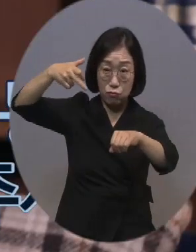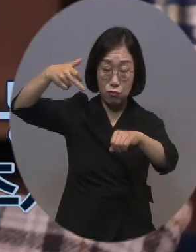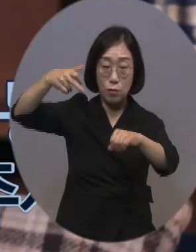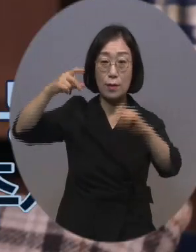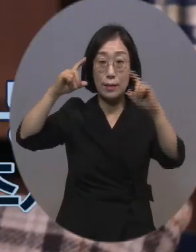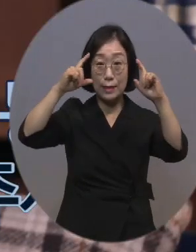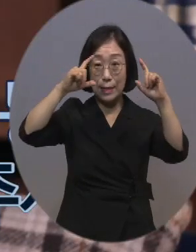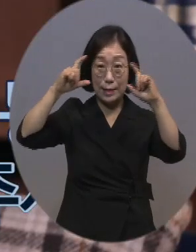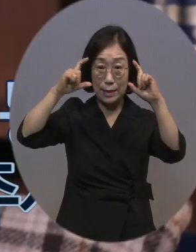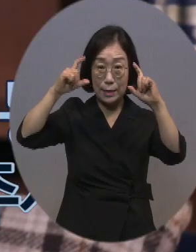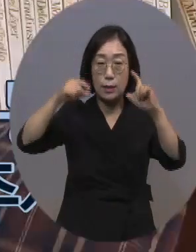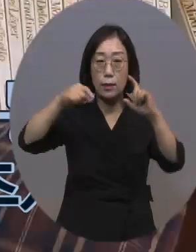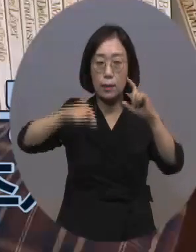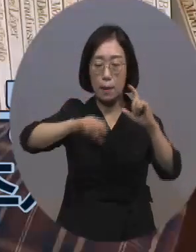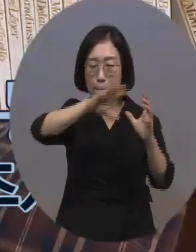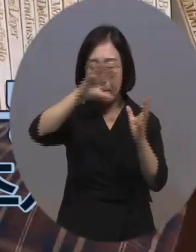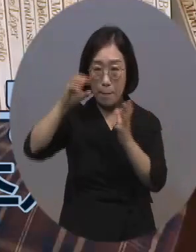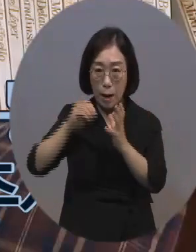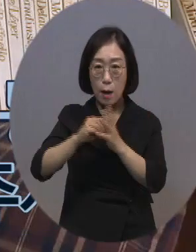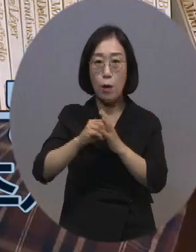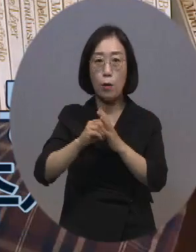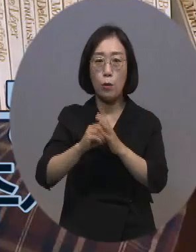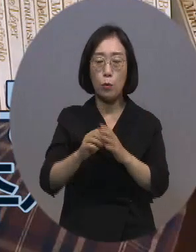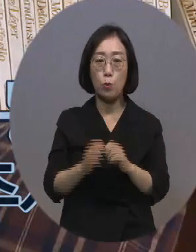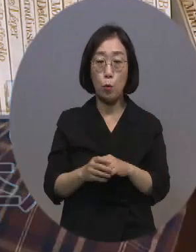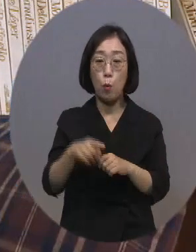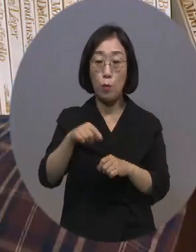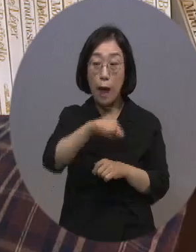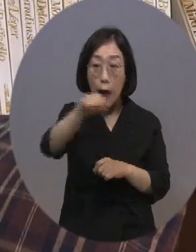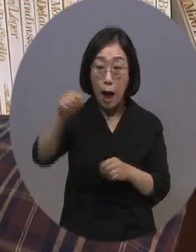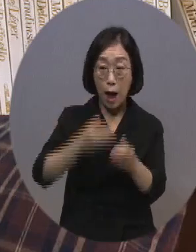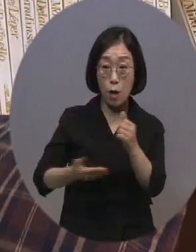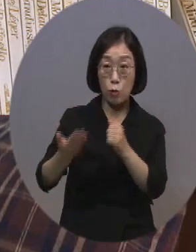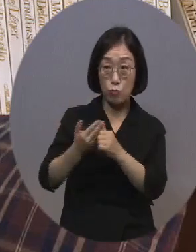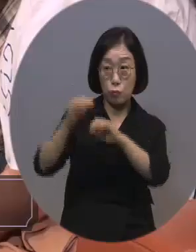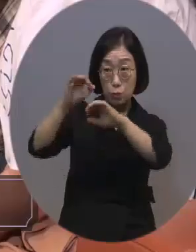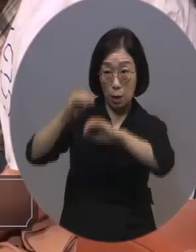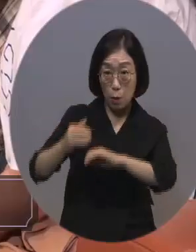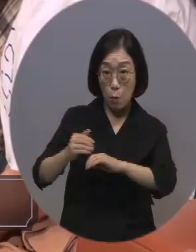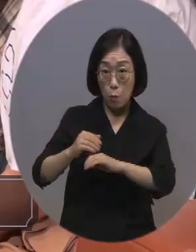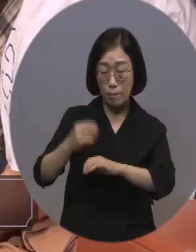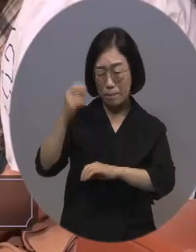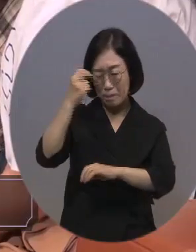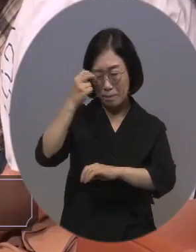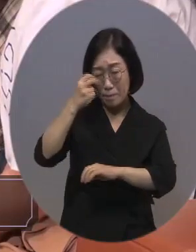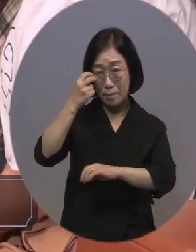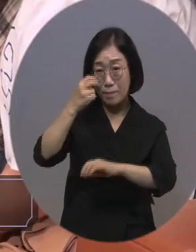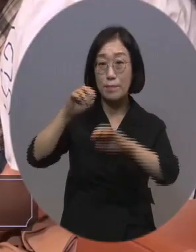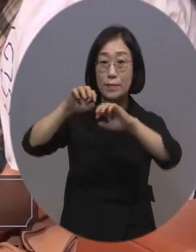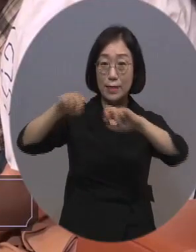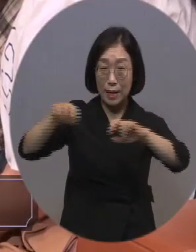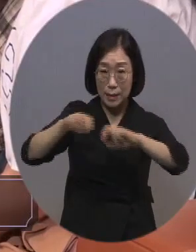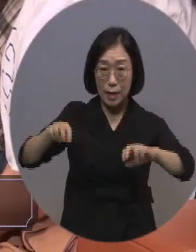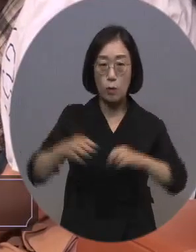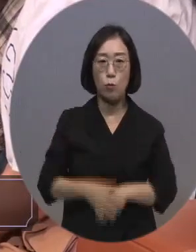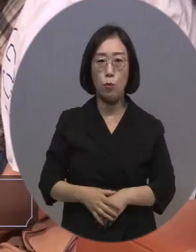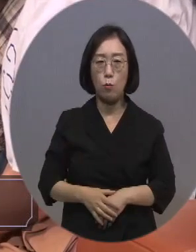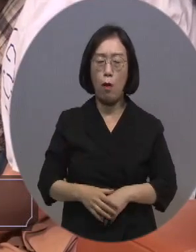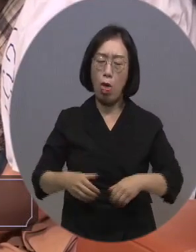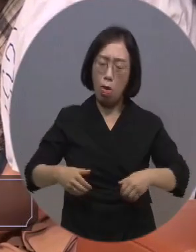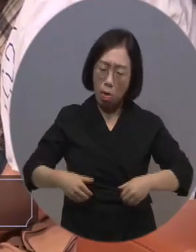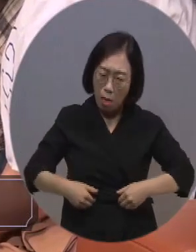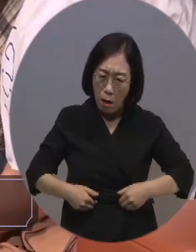오픈소스 통해서도 저희가 북한에서 어떤 일이 발생을 하고 있는지를 보고 있는데 정치범 수용소, 뭐 아사, 공개